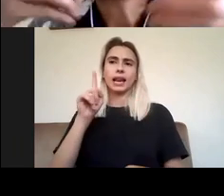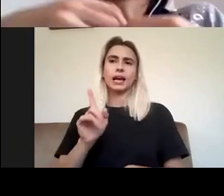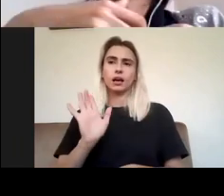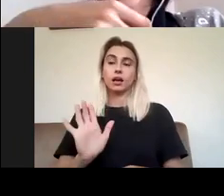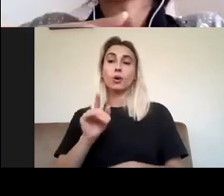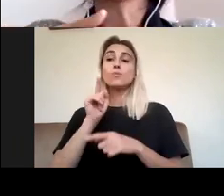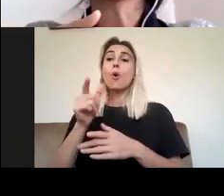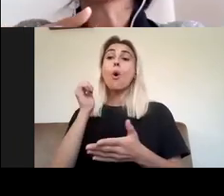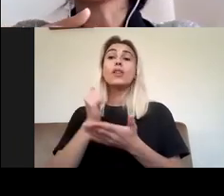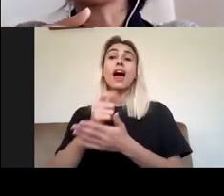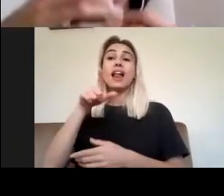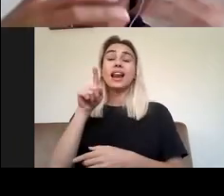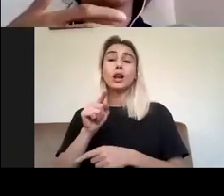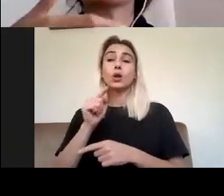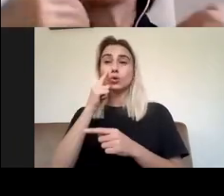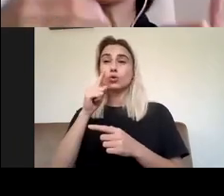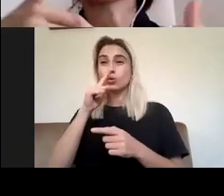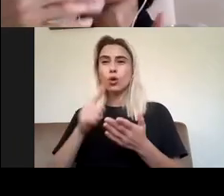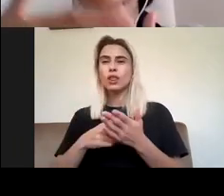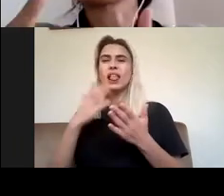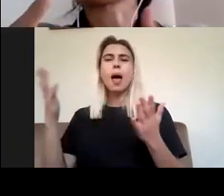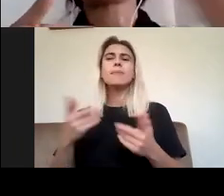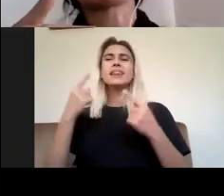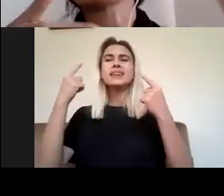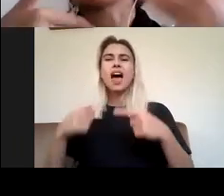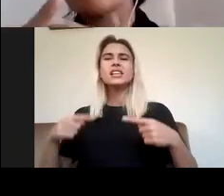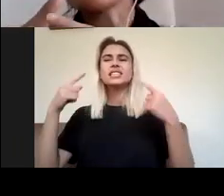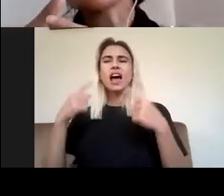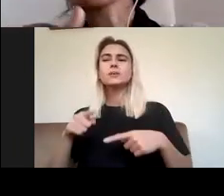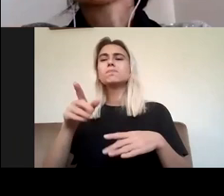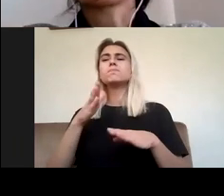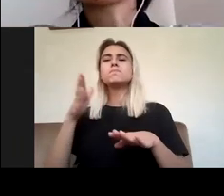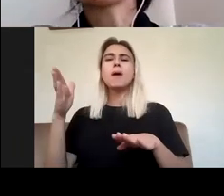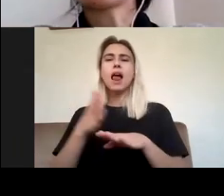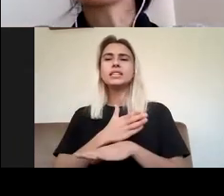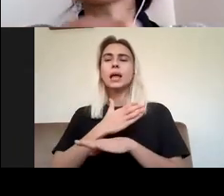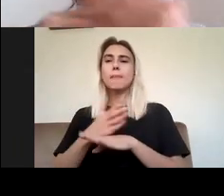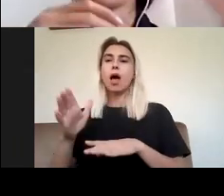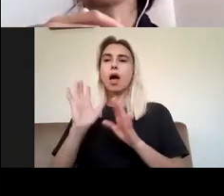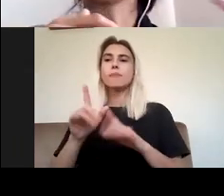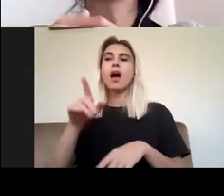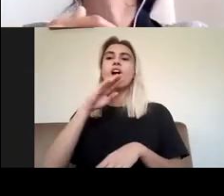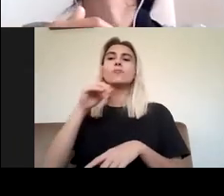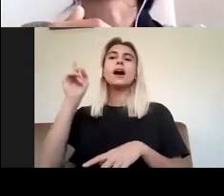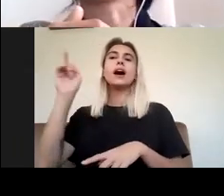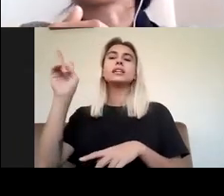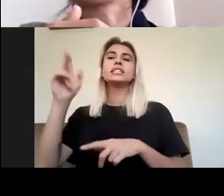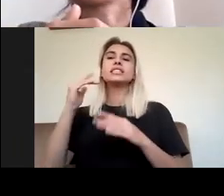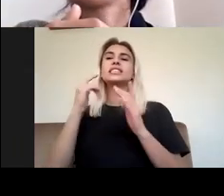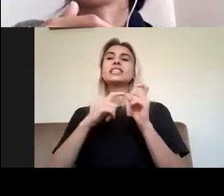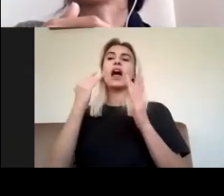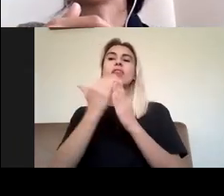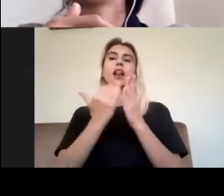Bunun onaylanması noktasında bir sürü testten geçen bu zeminler, bu malzemeler aslında Avrupa standartlarına da uygun